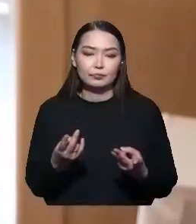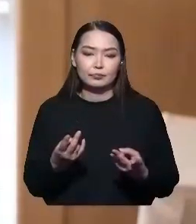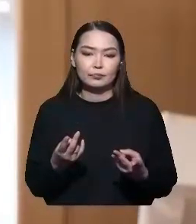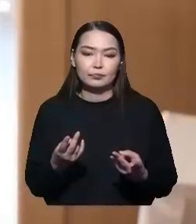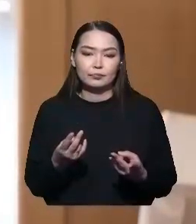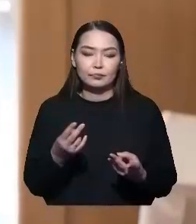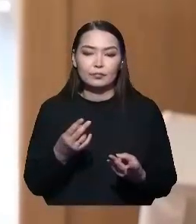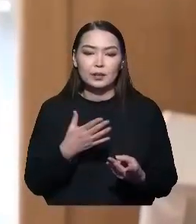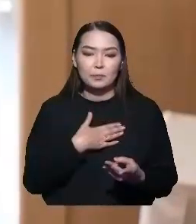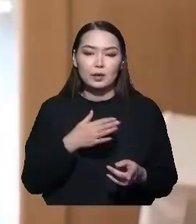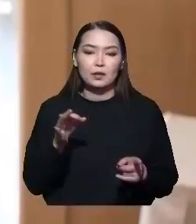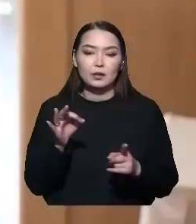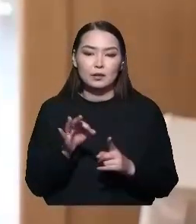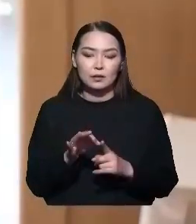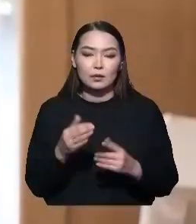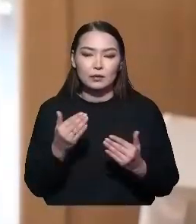Менің мақсатым ғылымды түзеу.